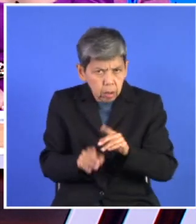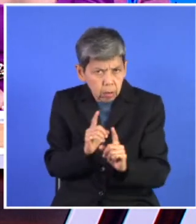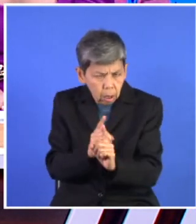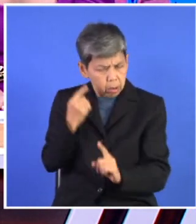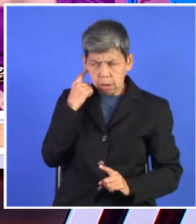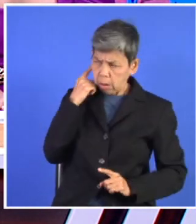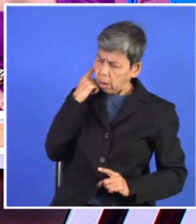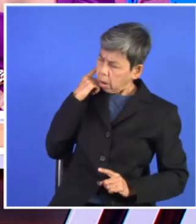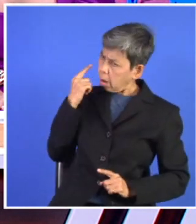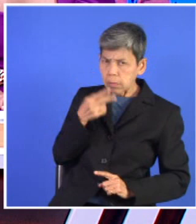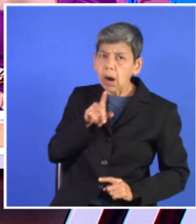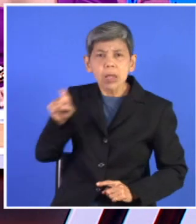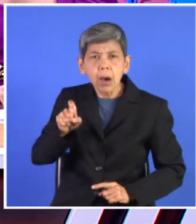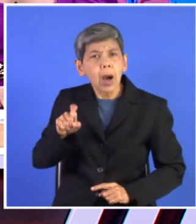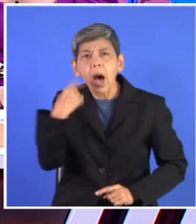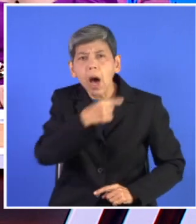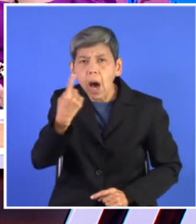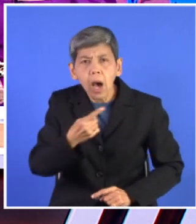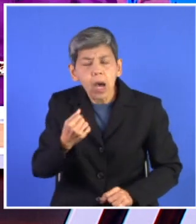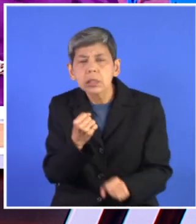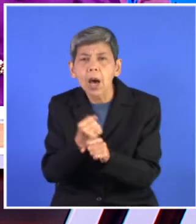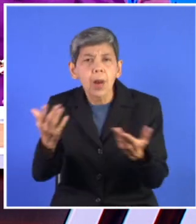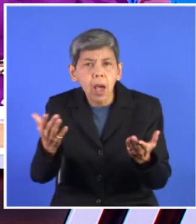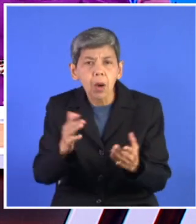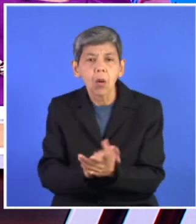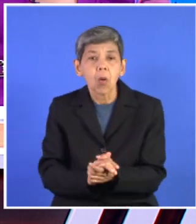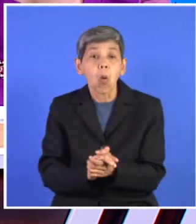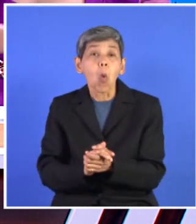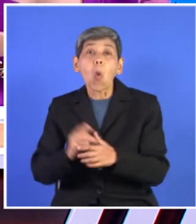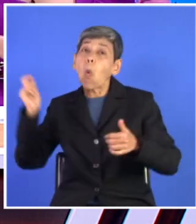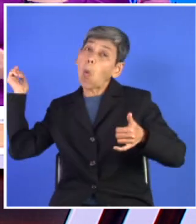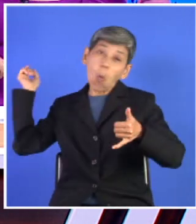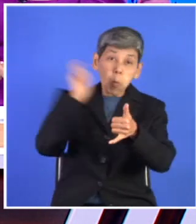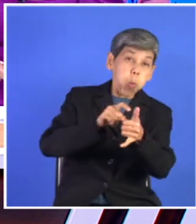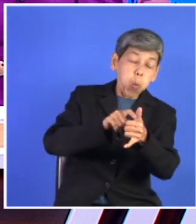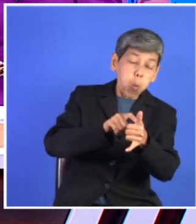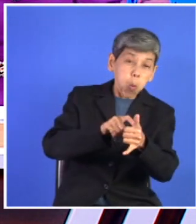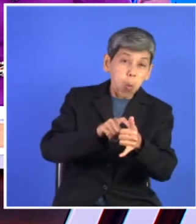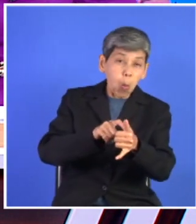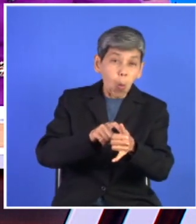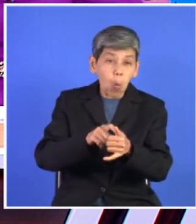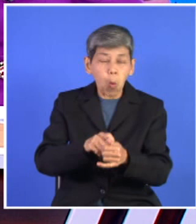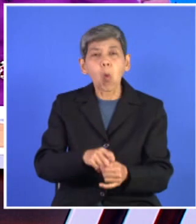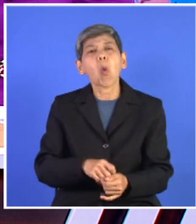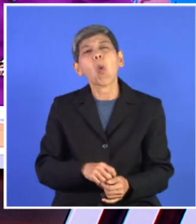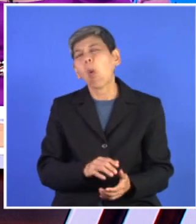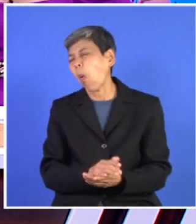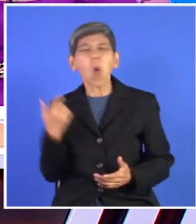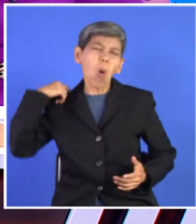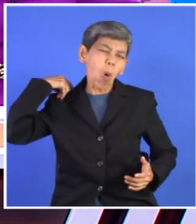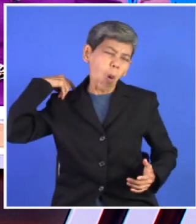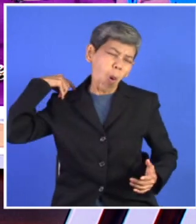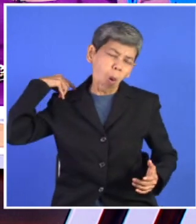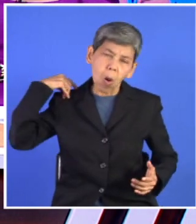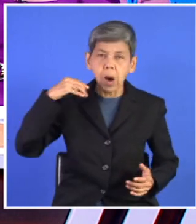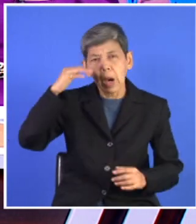สักพักหันไปถามเอ้ยใครอ่ะเองมาทำอะไรโดนเคี้ยวฟันหลังฉับเข้าให้เลยค่ะโอ้โหคุณตำรวจหลังเวอะ